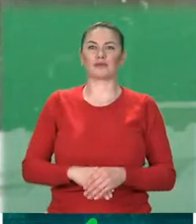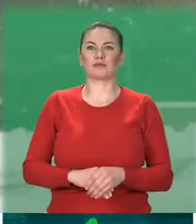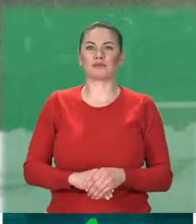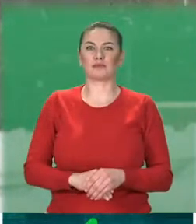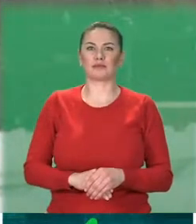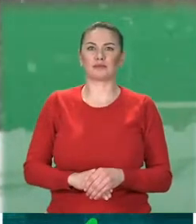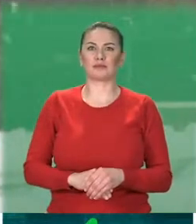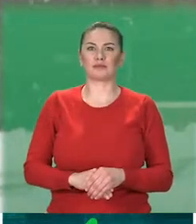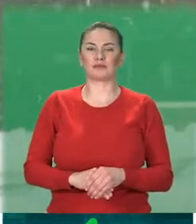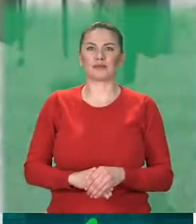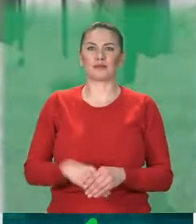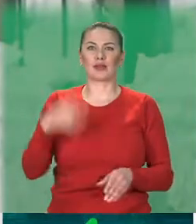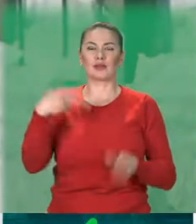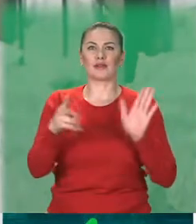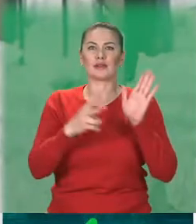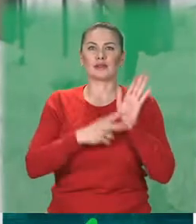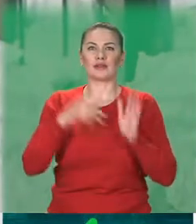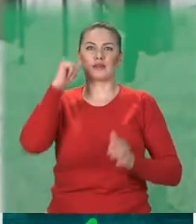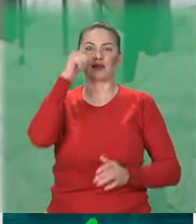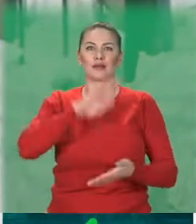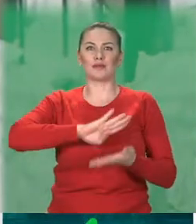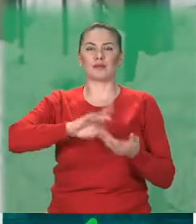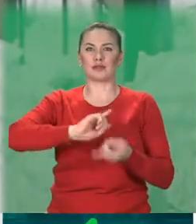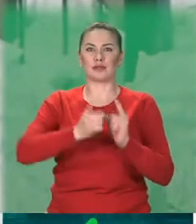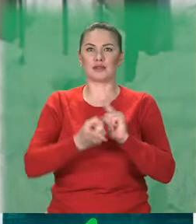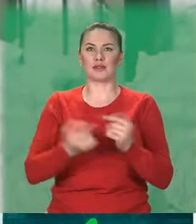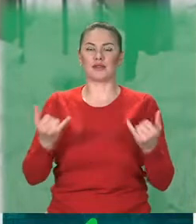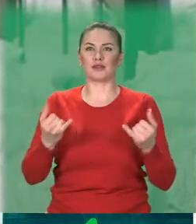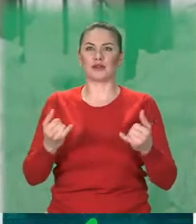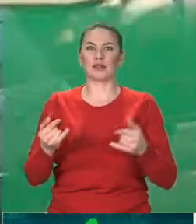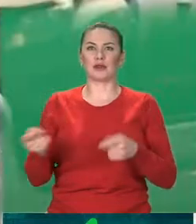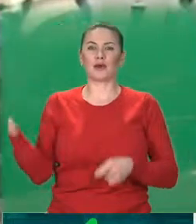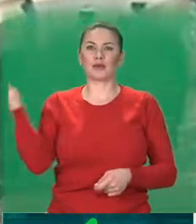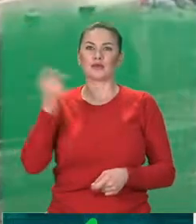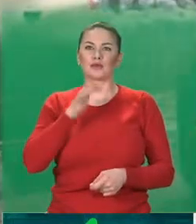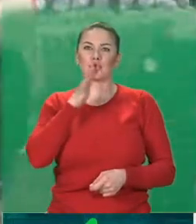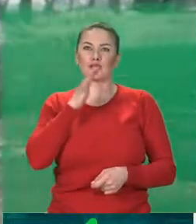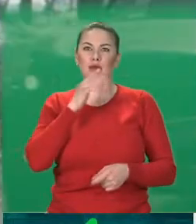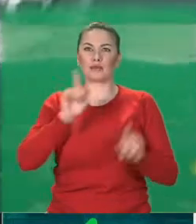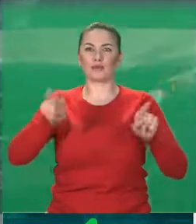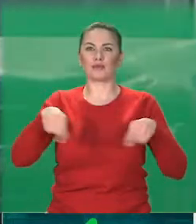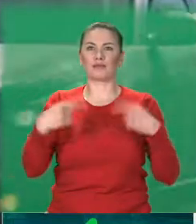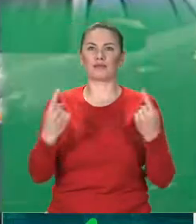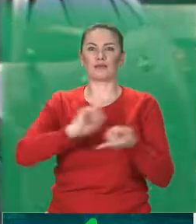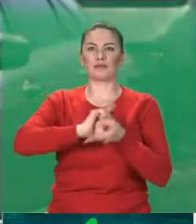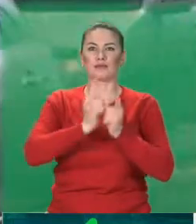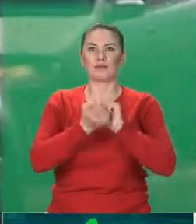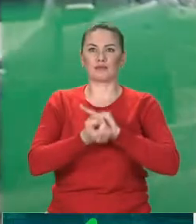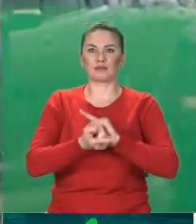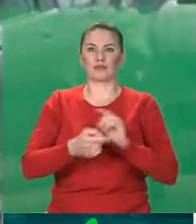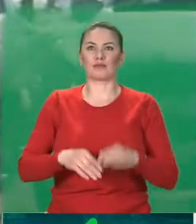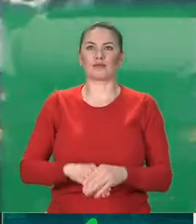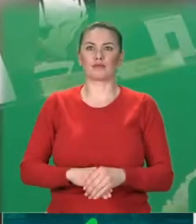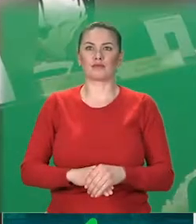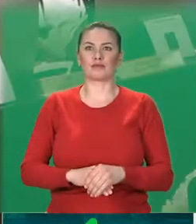на 75 листах. 27 лет без изменений. Пришло время обновиться. В Конституцию добавят ряд важных социальных и